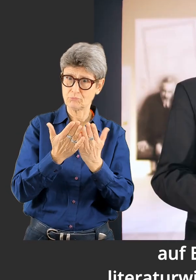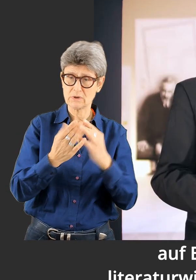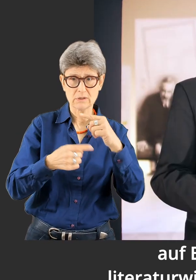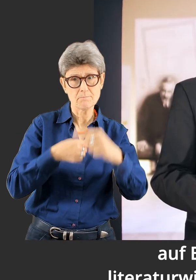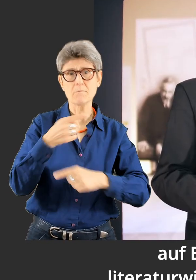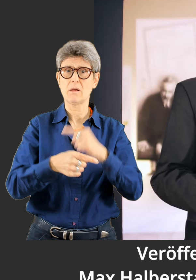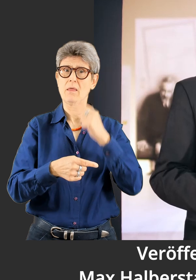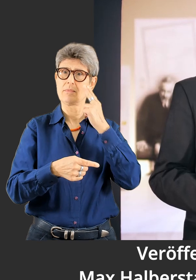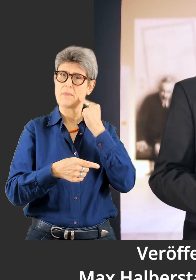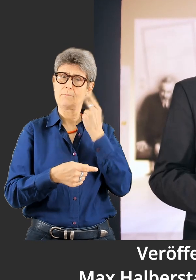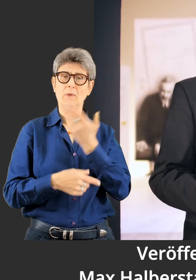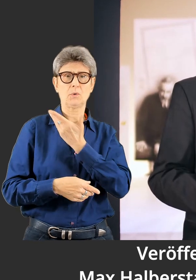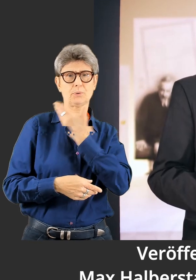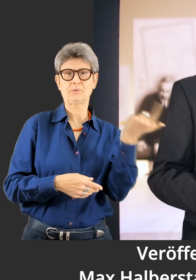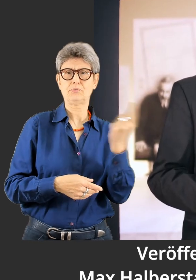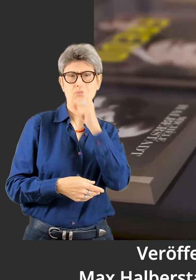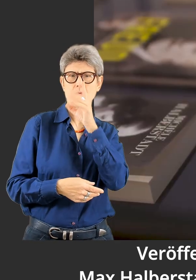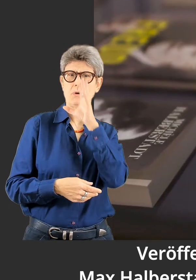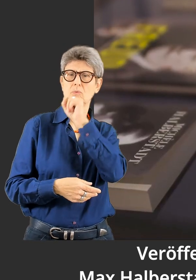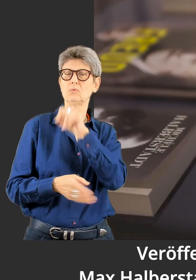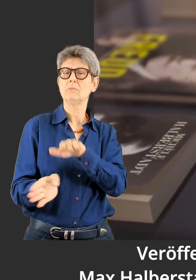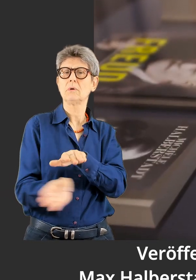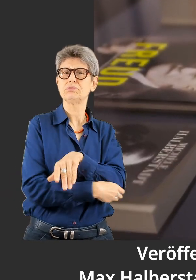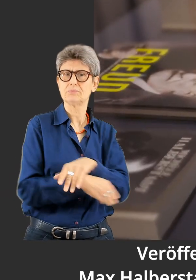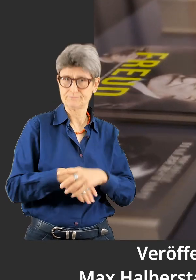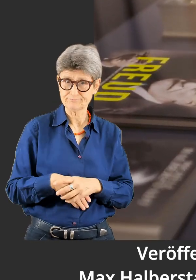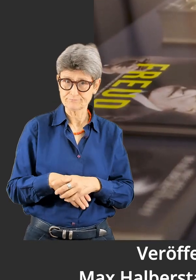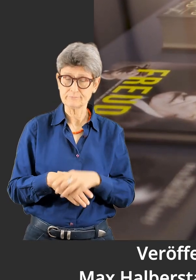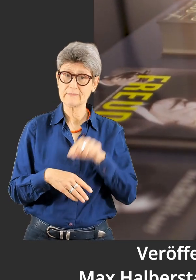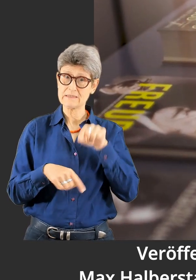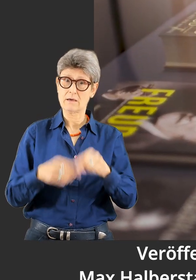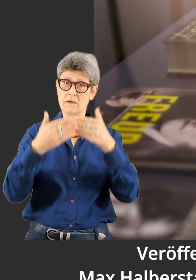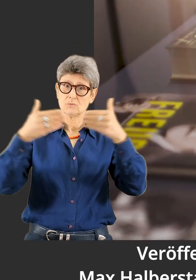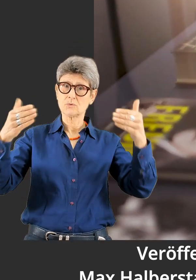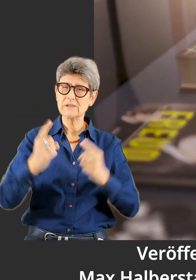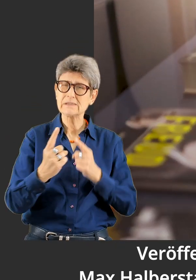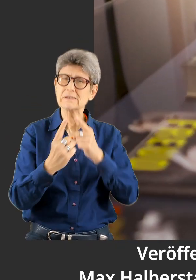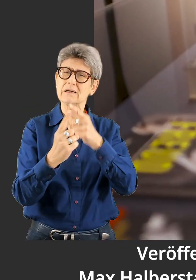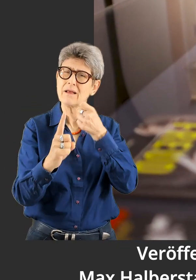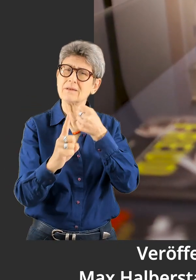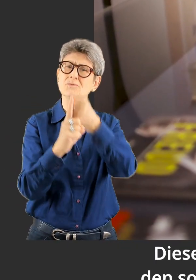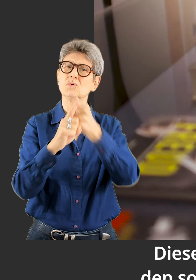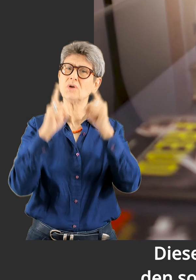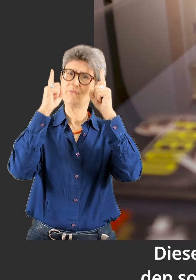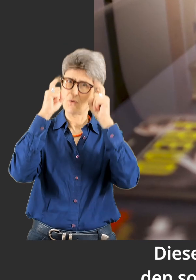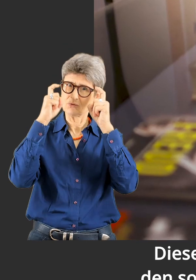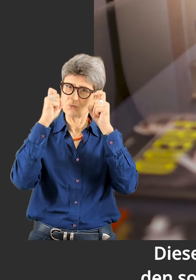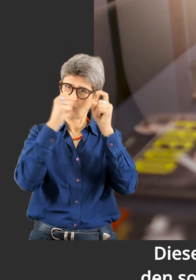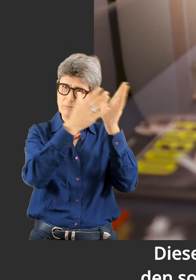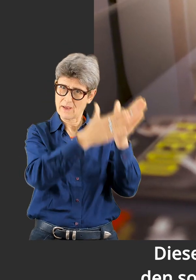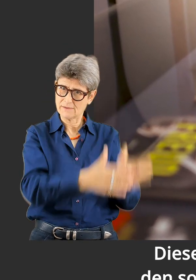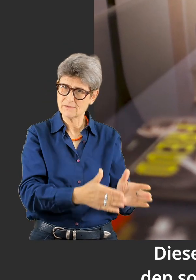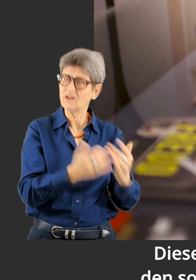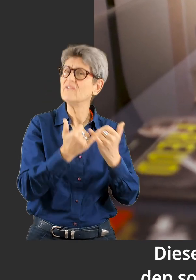psychoanalytischen Veröffentlichungen, benutzen die Fotos von Max Halberstadt, ohne seine Urheberschaft zu nennen. Diese Ausstellung